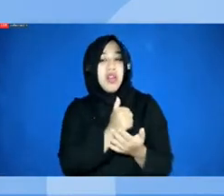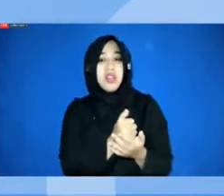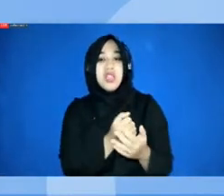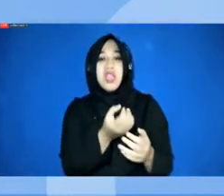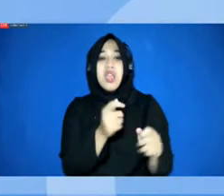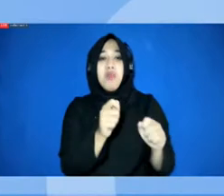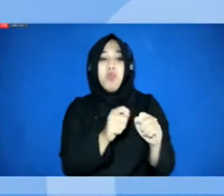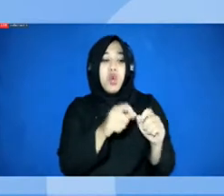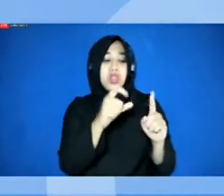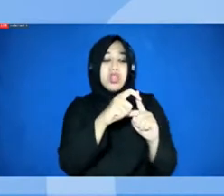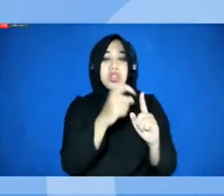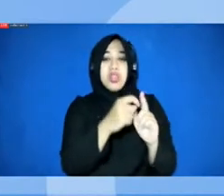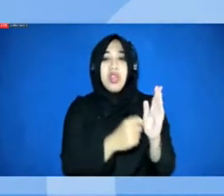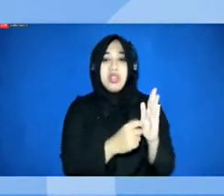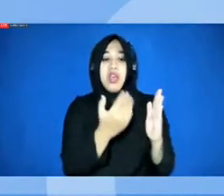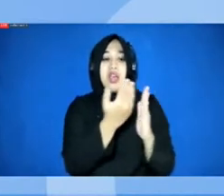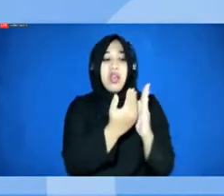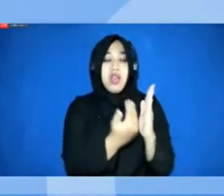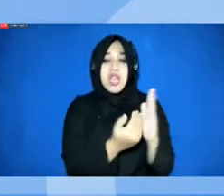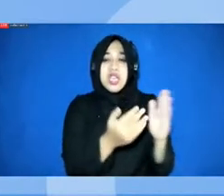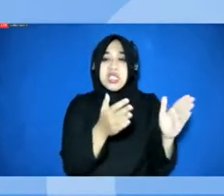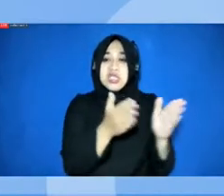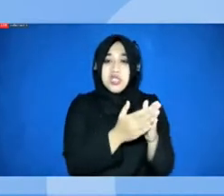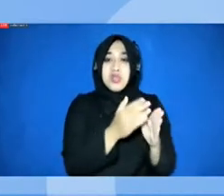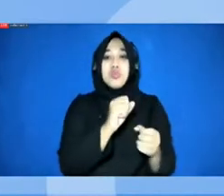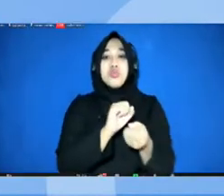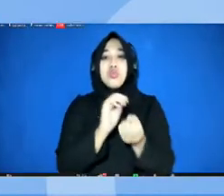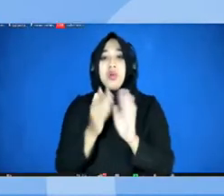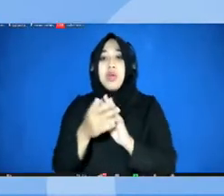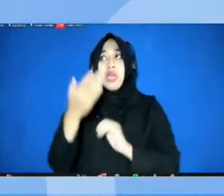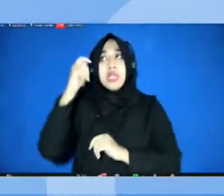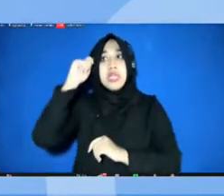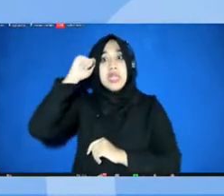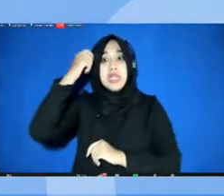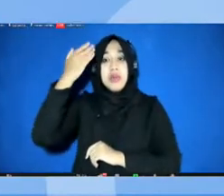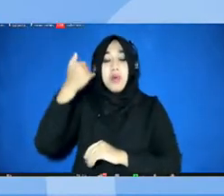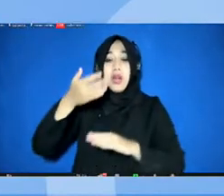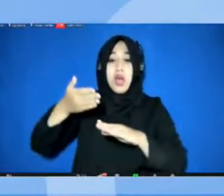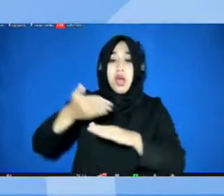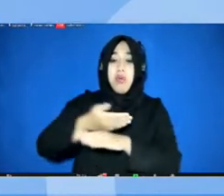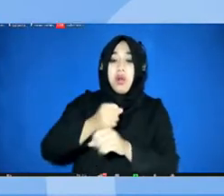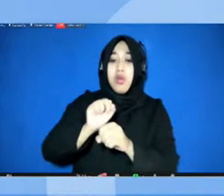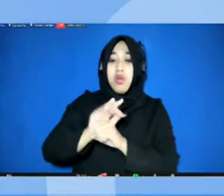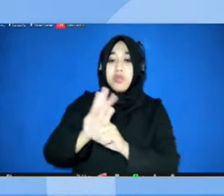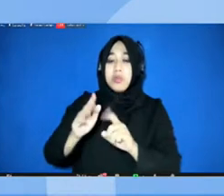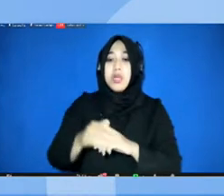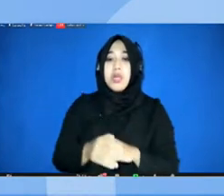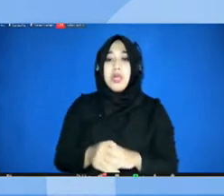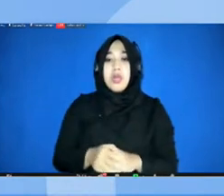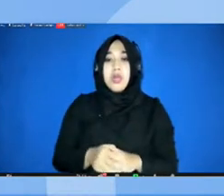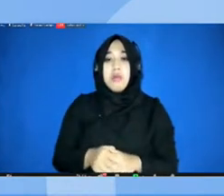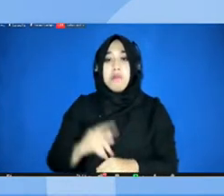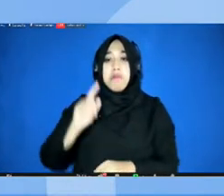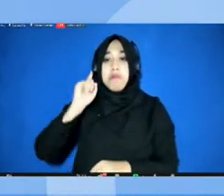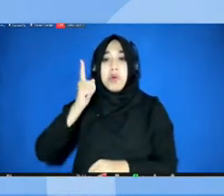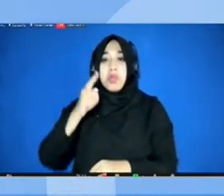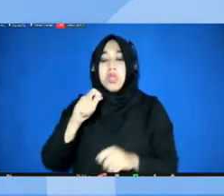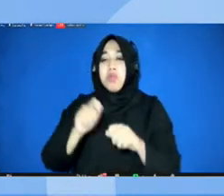Surabaya. Kita ingat awal-awal pandemi tahun lalu, itu justru Pemprov dikatakan membesar-besarkan kasusnya